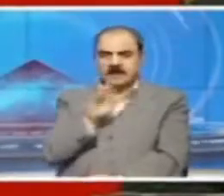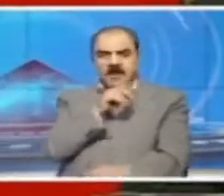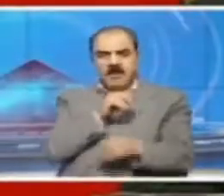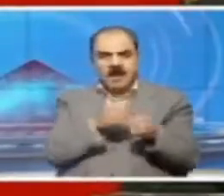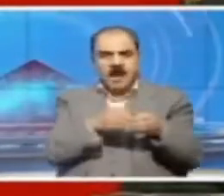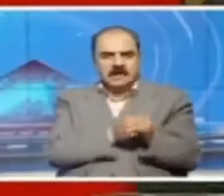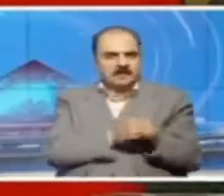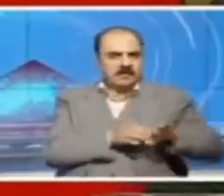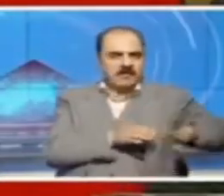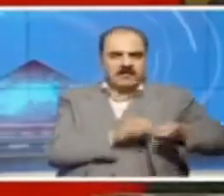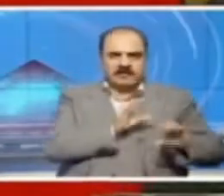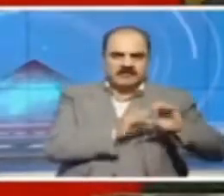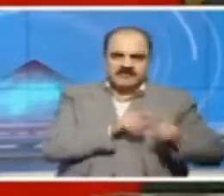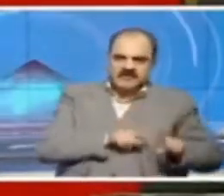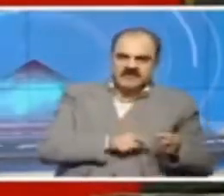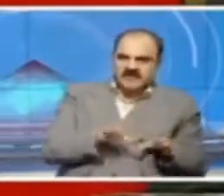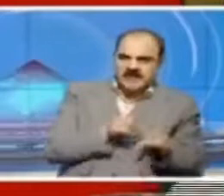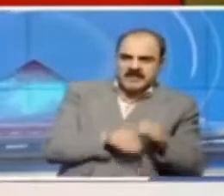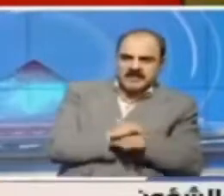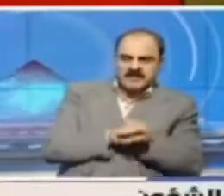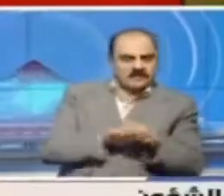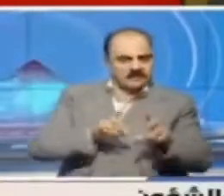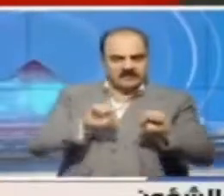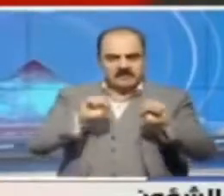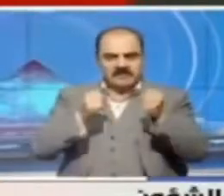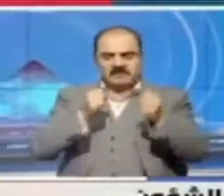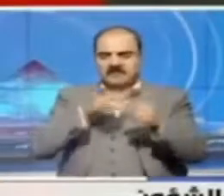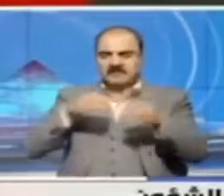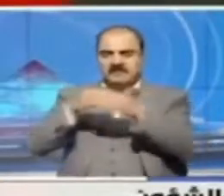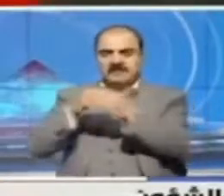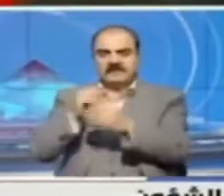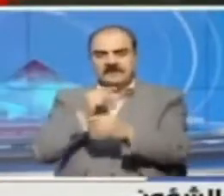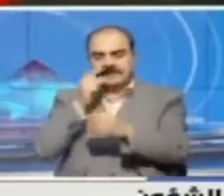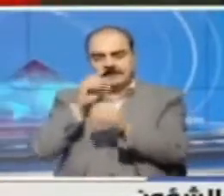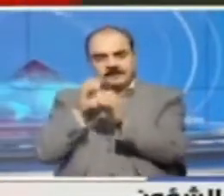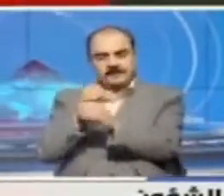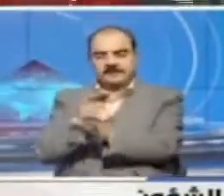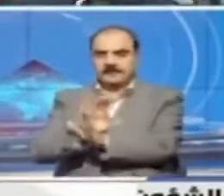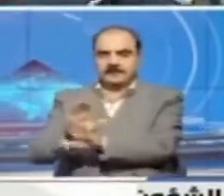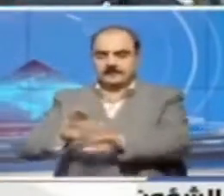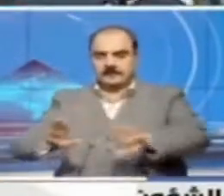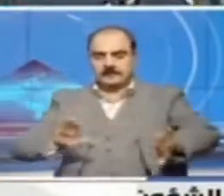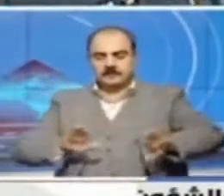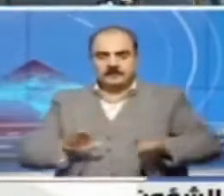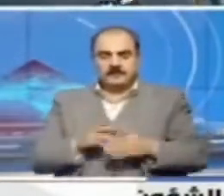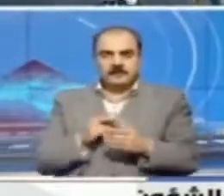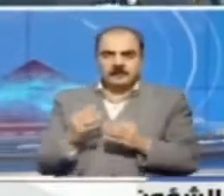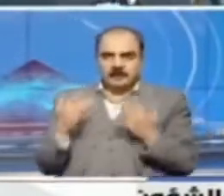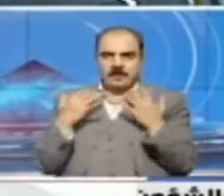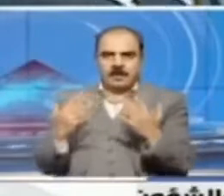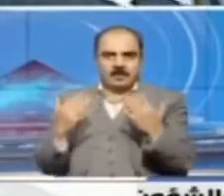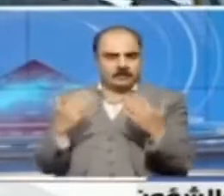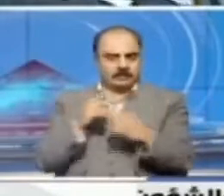أو حسابات فئوية أو أي نوع آخر من البواعث لاستمالة الجماهير